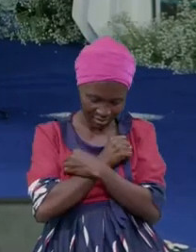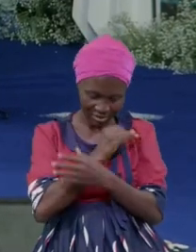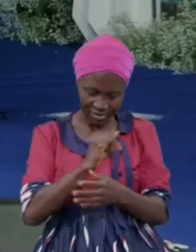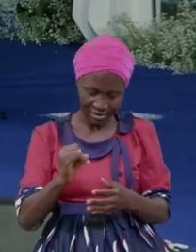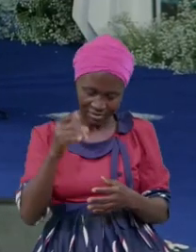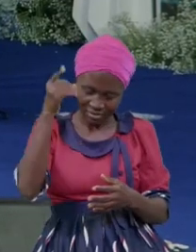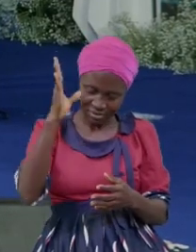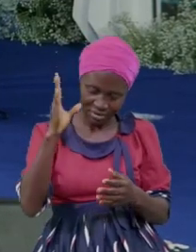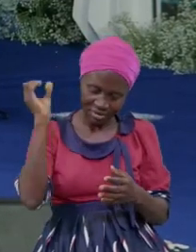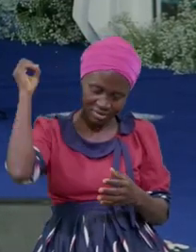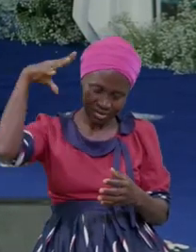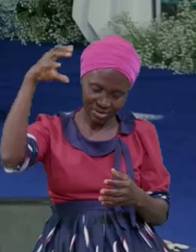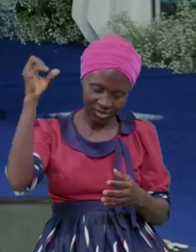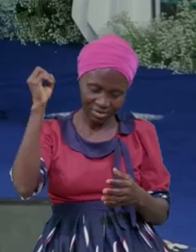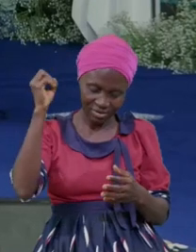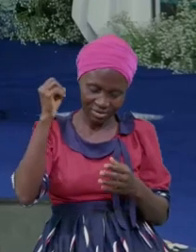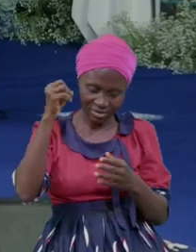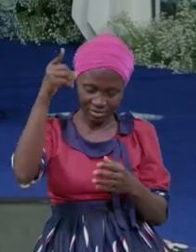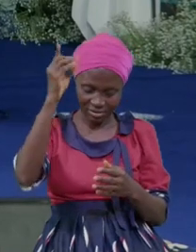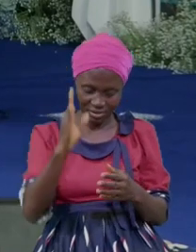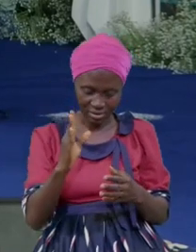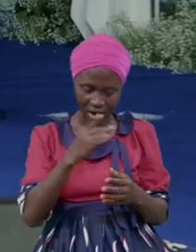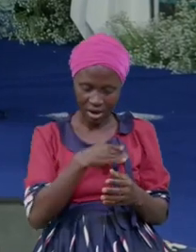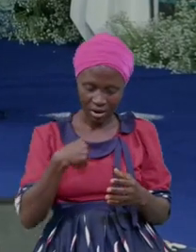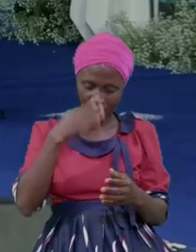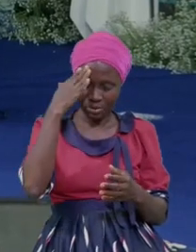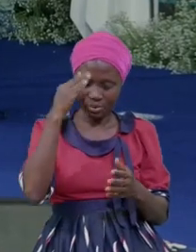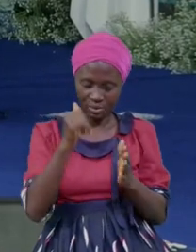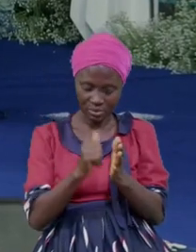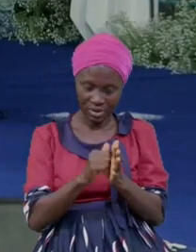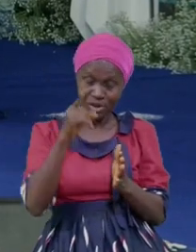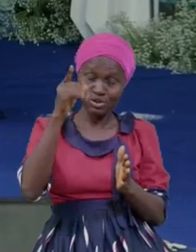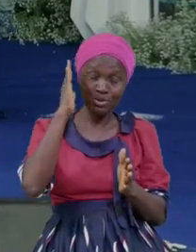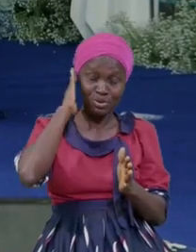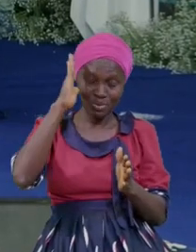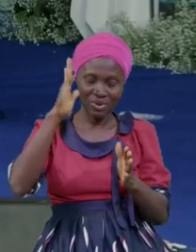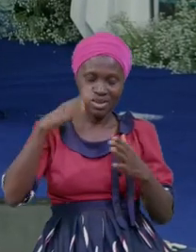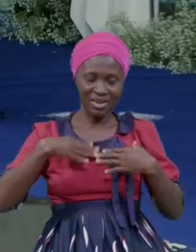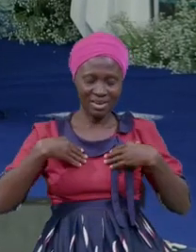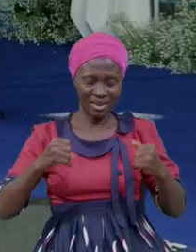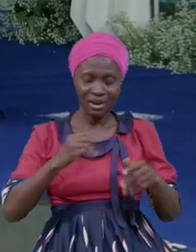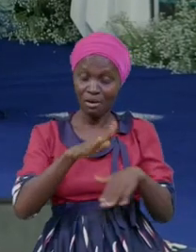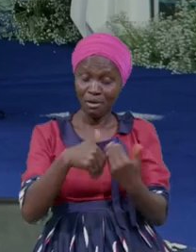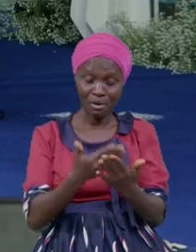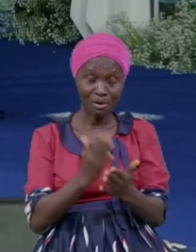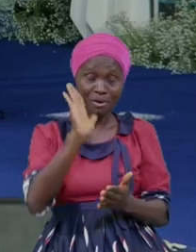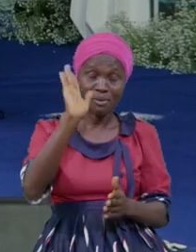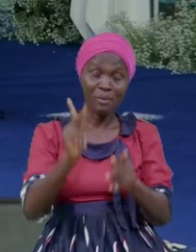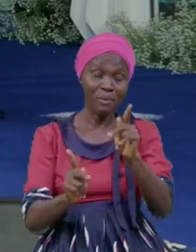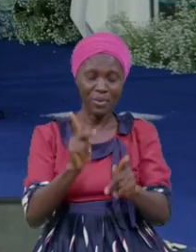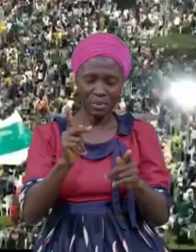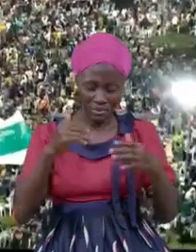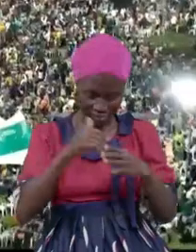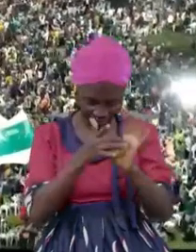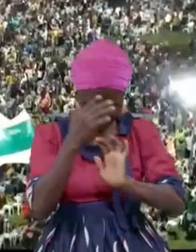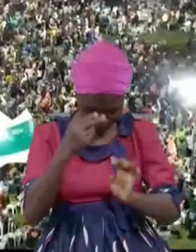Dieu gracieux. Et nous savons que tu vas guérir tout ton peuple. Au